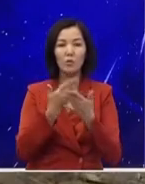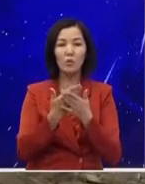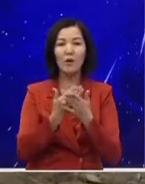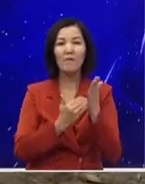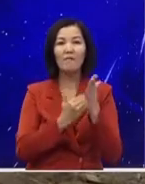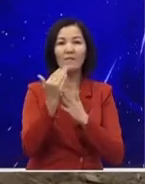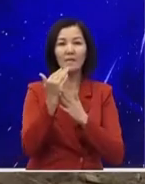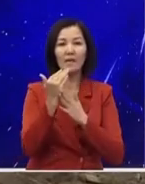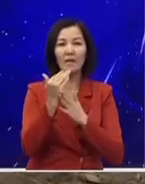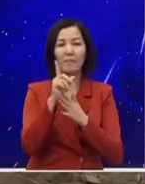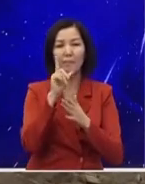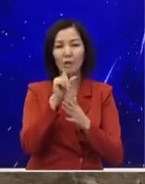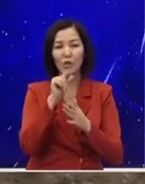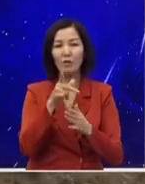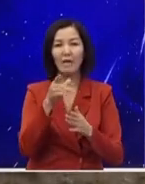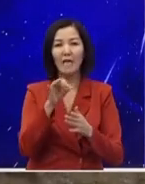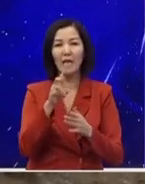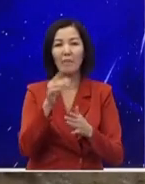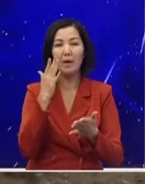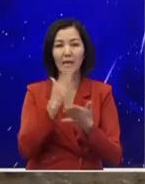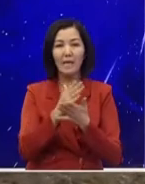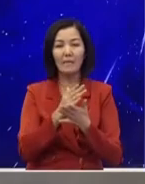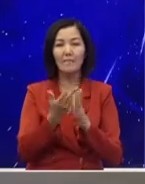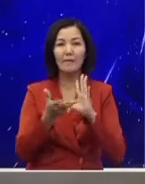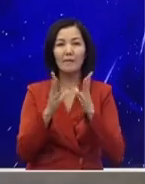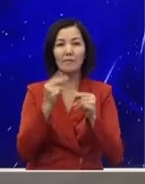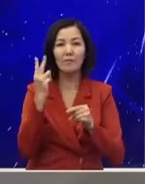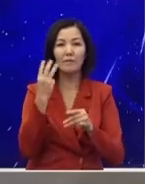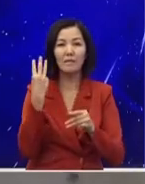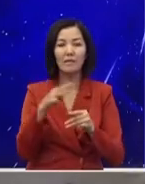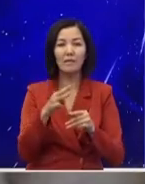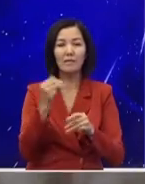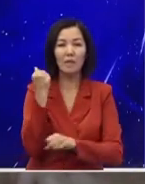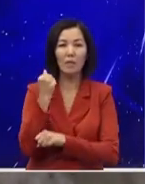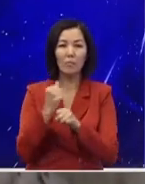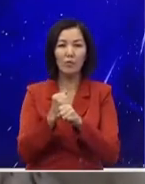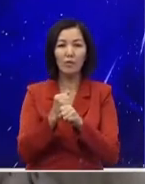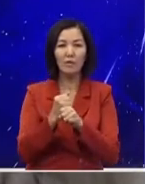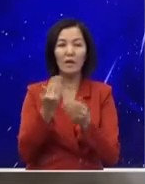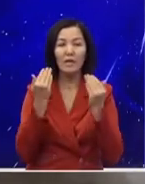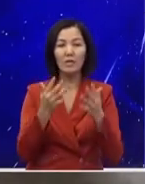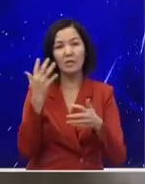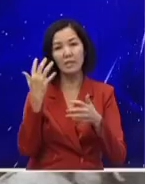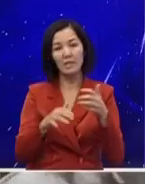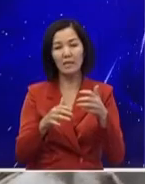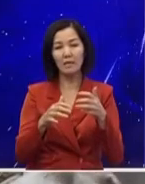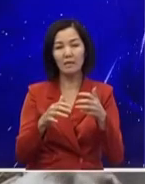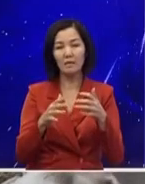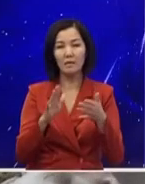наличие высокопатогенного птичьего гриппа. Состояние 230 работников птицефабрики оценивается как стабильное.